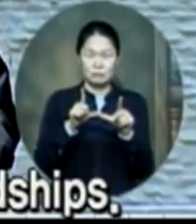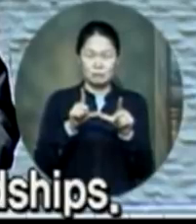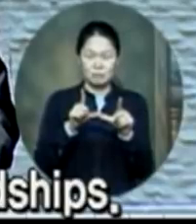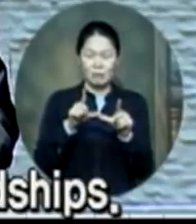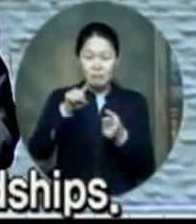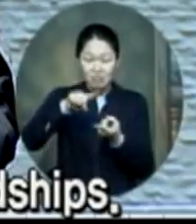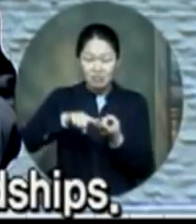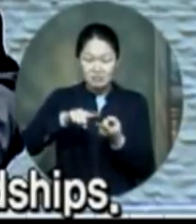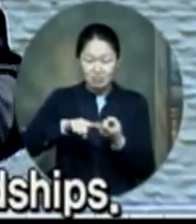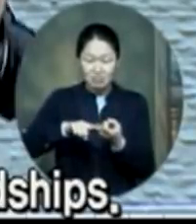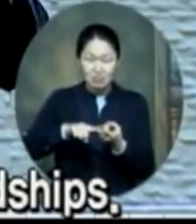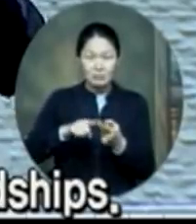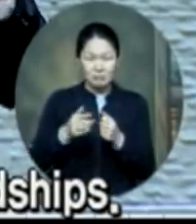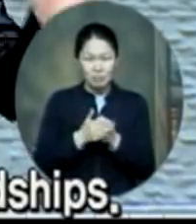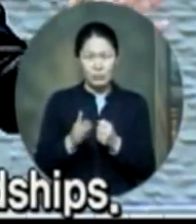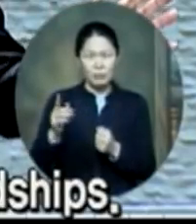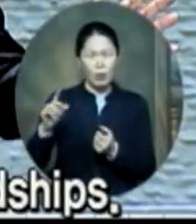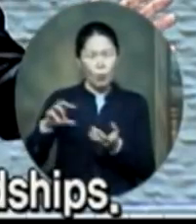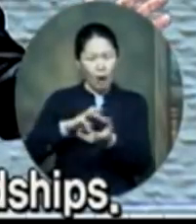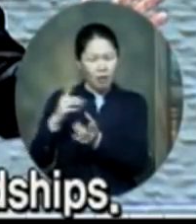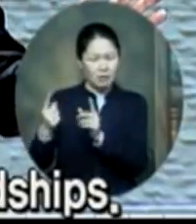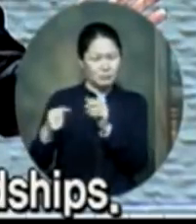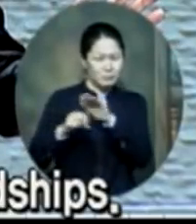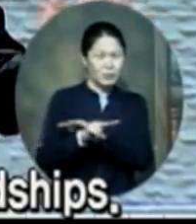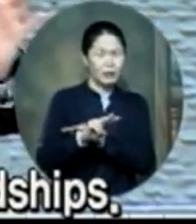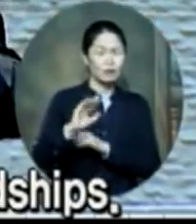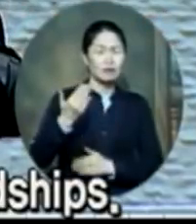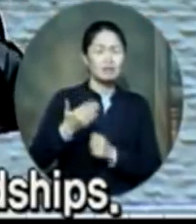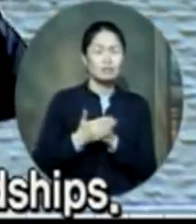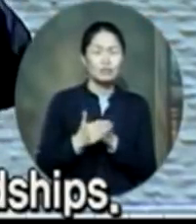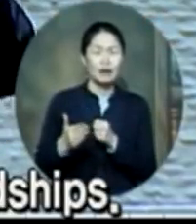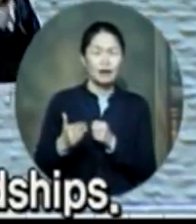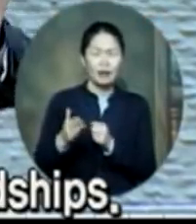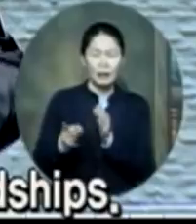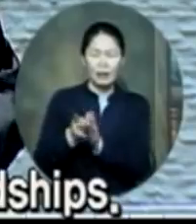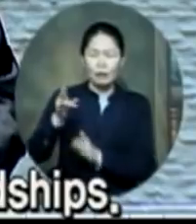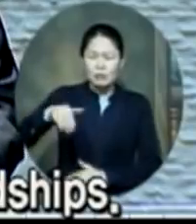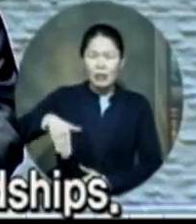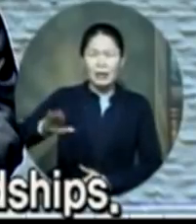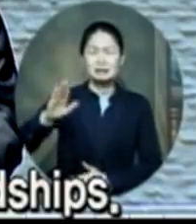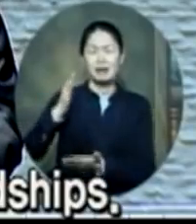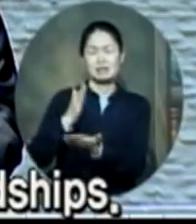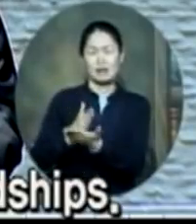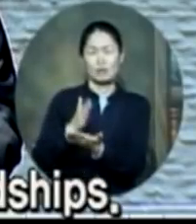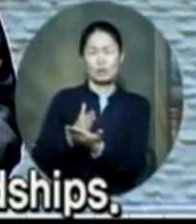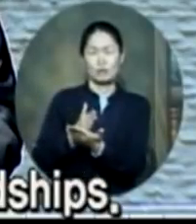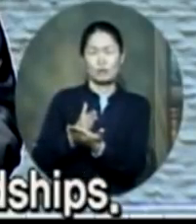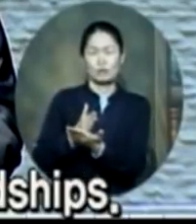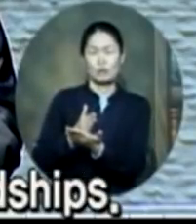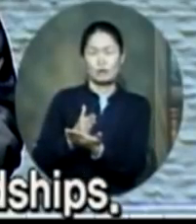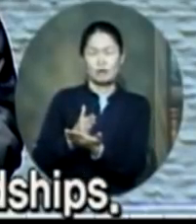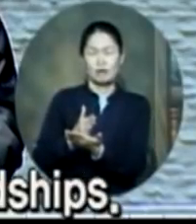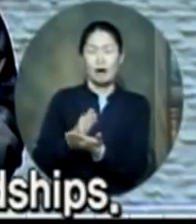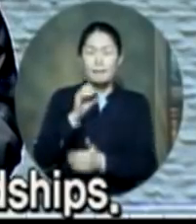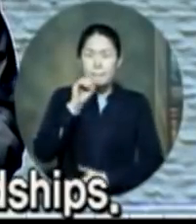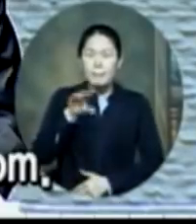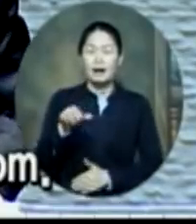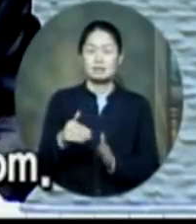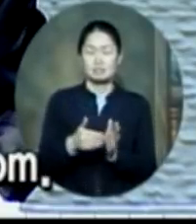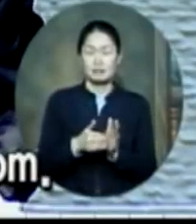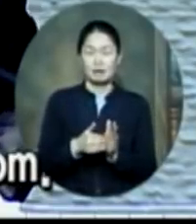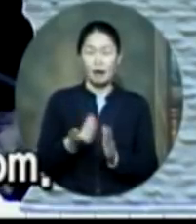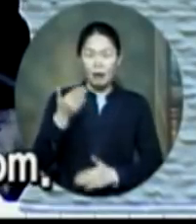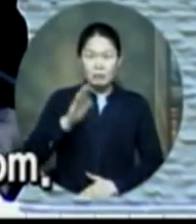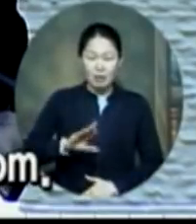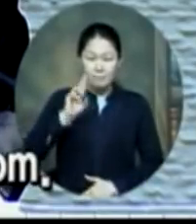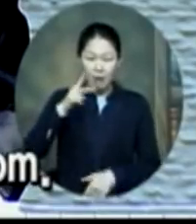그냥 그러니까 환난은 피해야 되니까 예루살렘에 올라가지 마세요. 그랬습니다. 근데